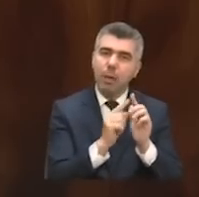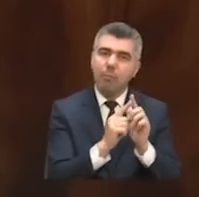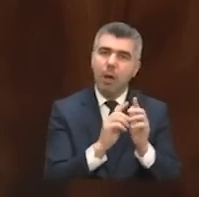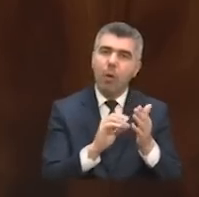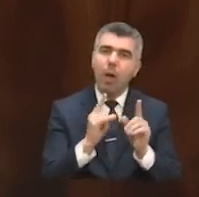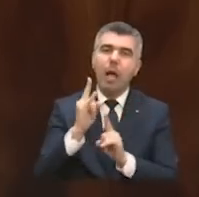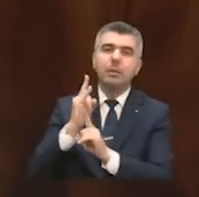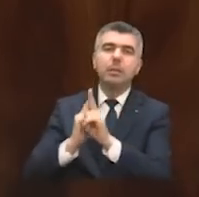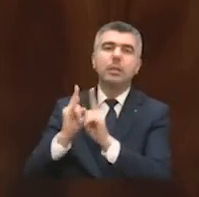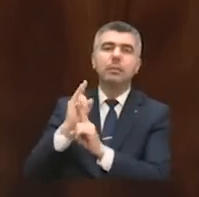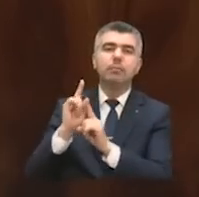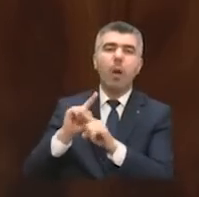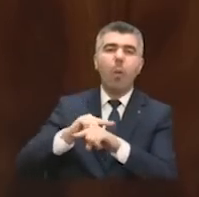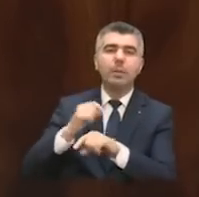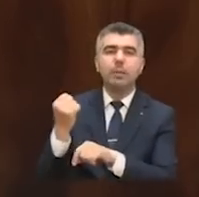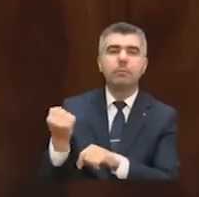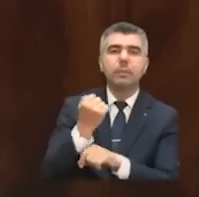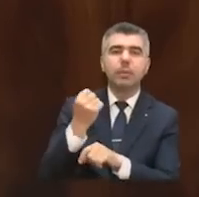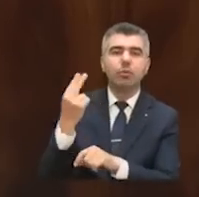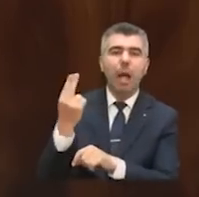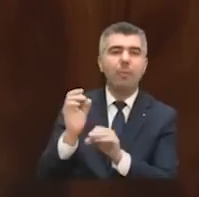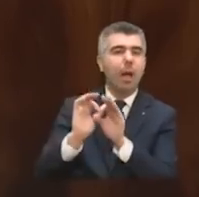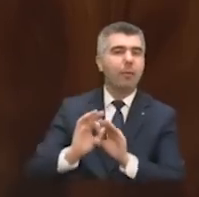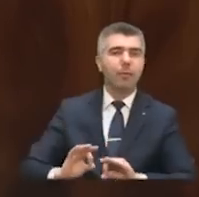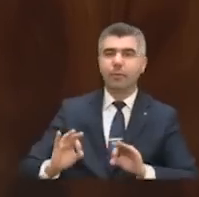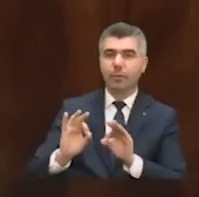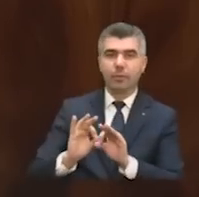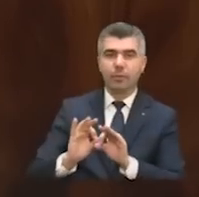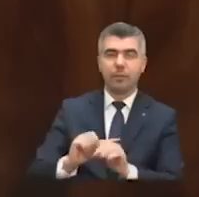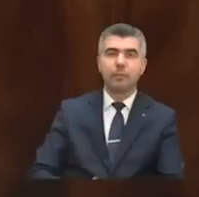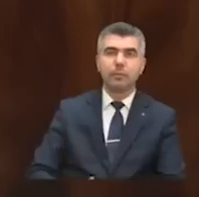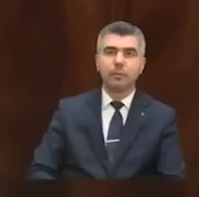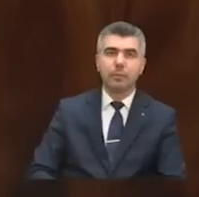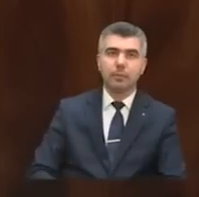ديال لونيفرسيتي والهضر الجامعي